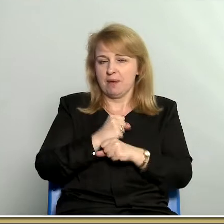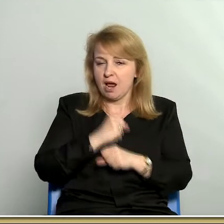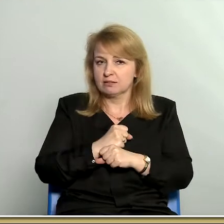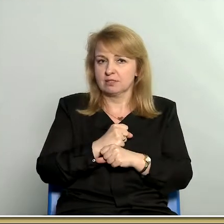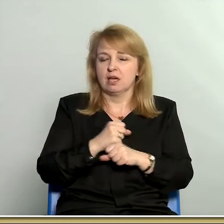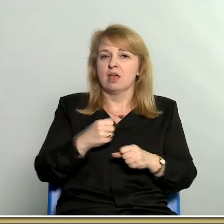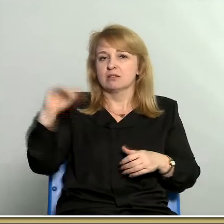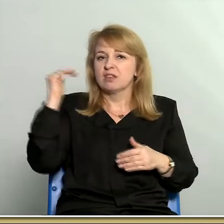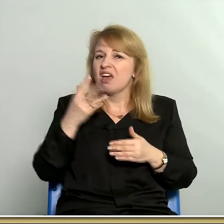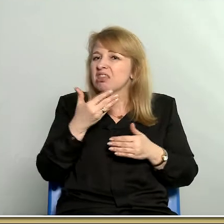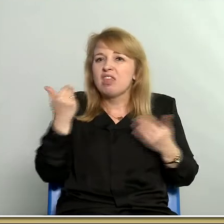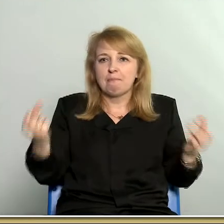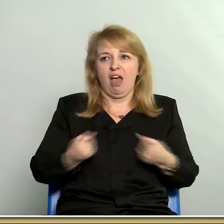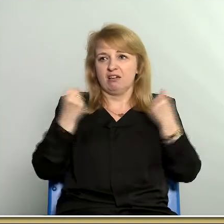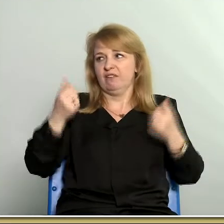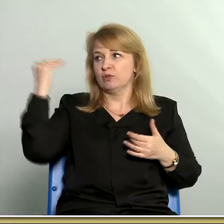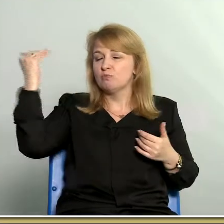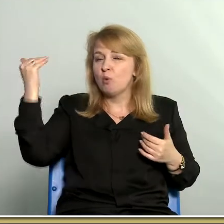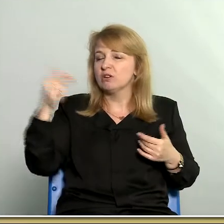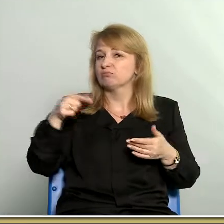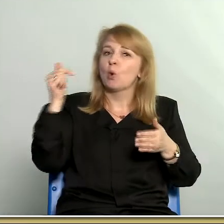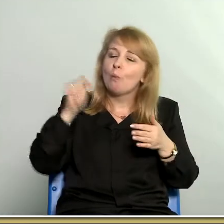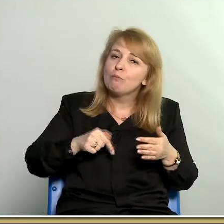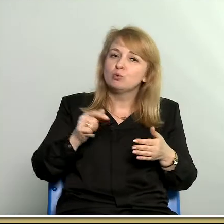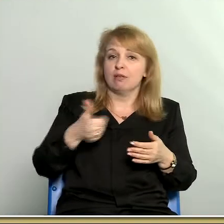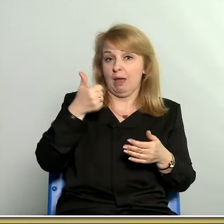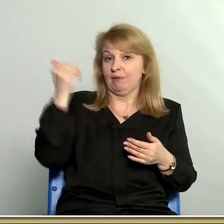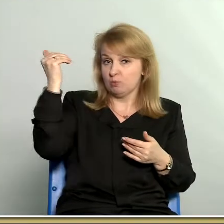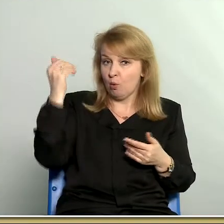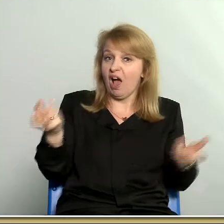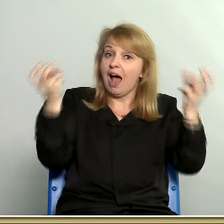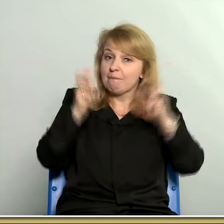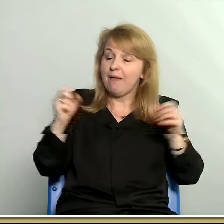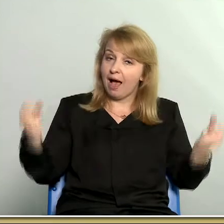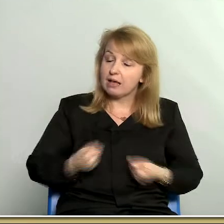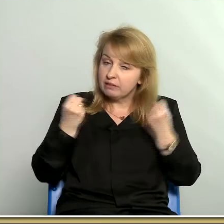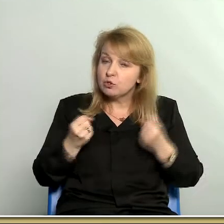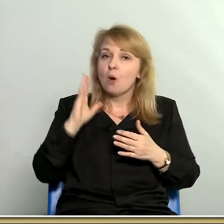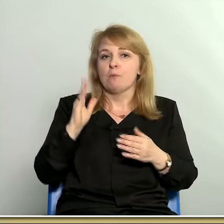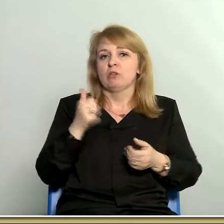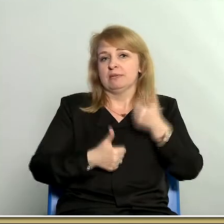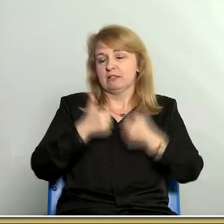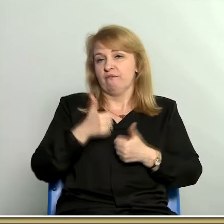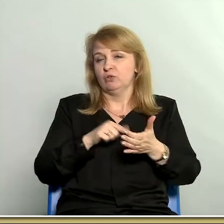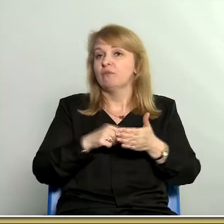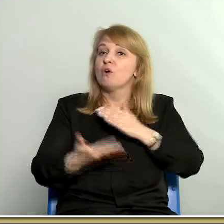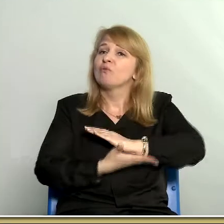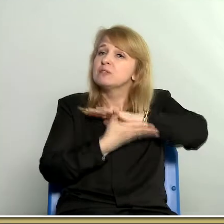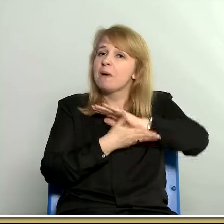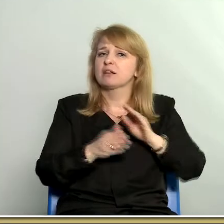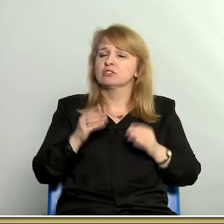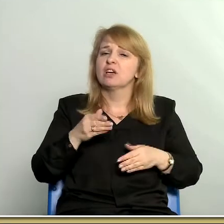nieaktywne społecznie, aby je aktywizować. Najpierw społecznie, później zawodowo. Będą tworzone indywidualne plany działania dla takich osób, aby to wsparcie było